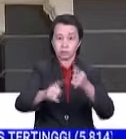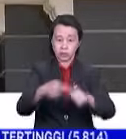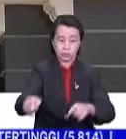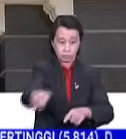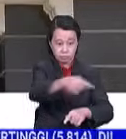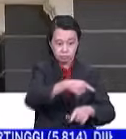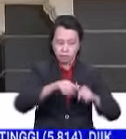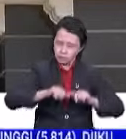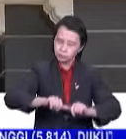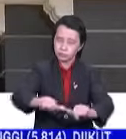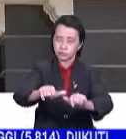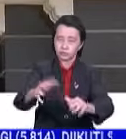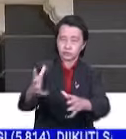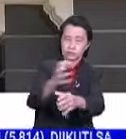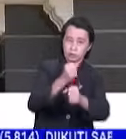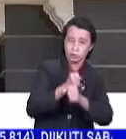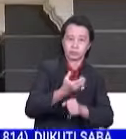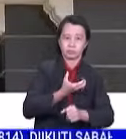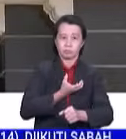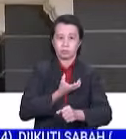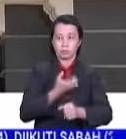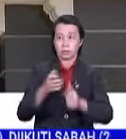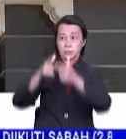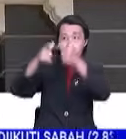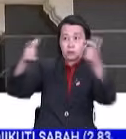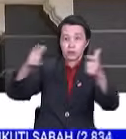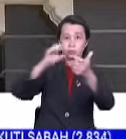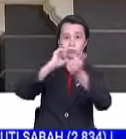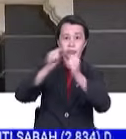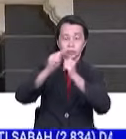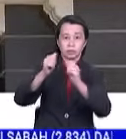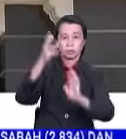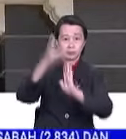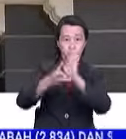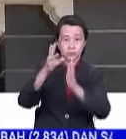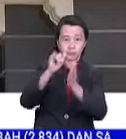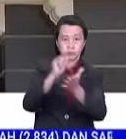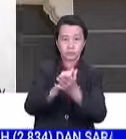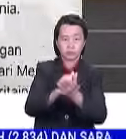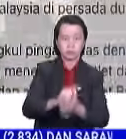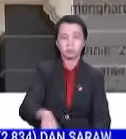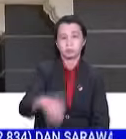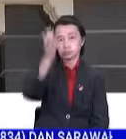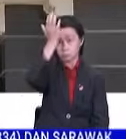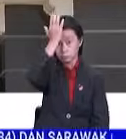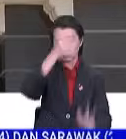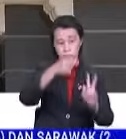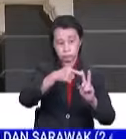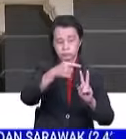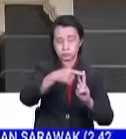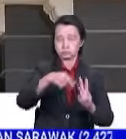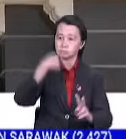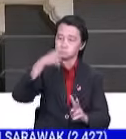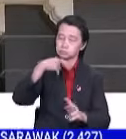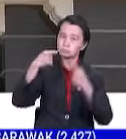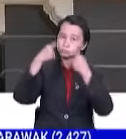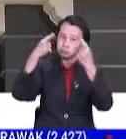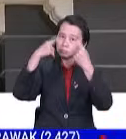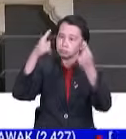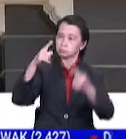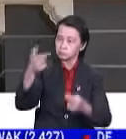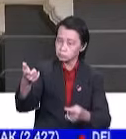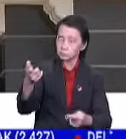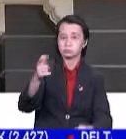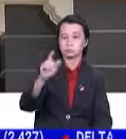lain untuk meneruskan buruan finady temasya terbesar sukan para yang begitu seripaduka berdua menyifatkan pencapaian Cemerlang